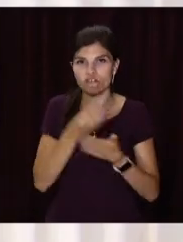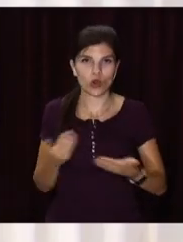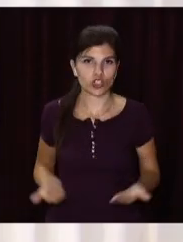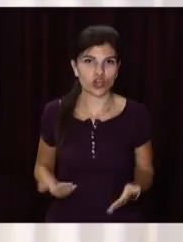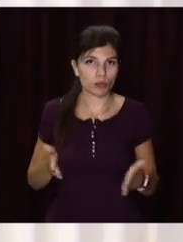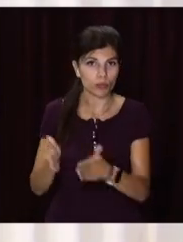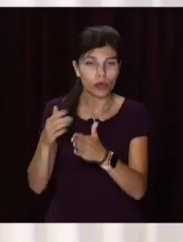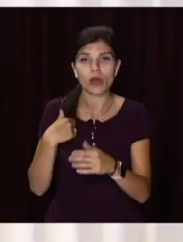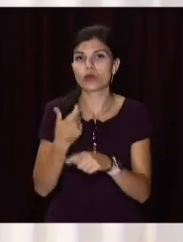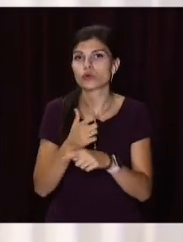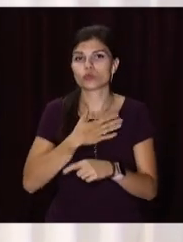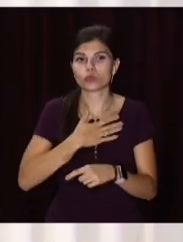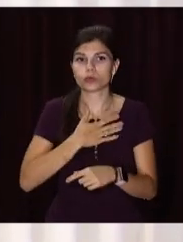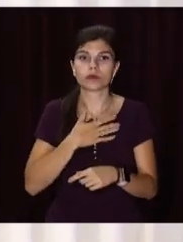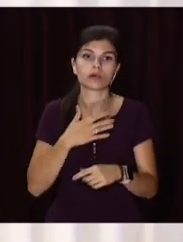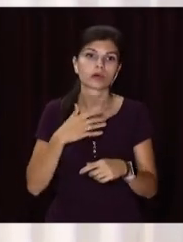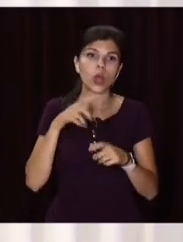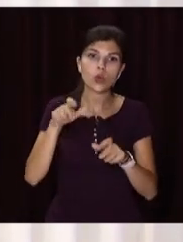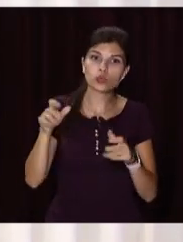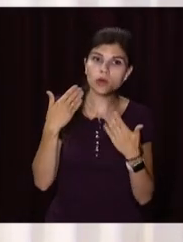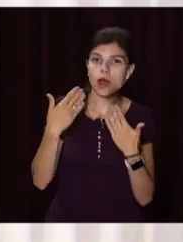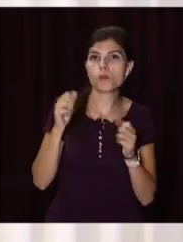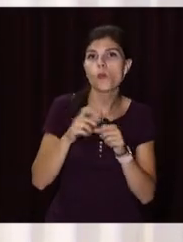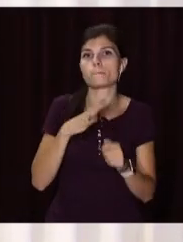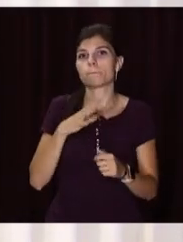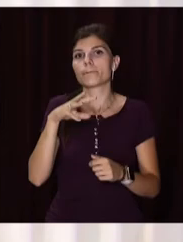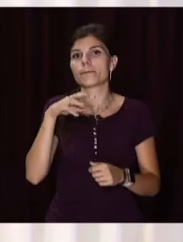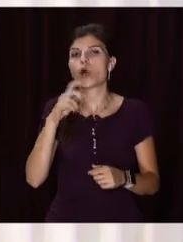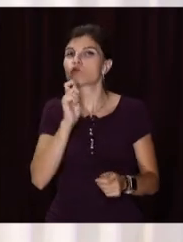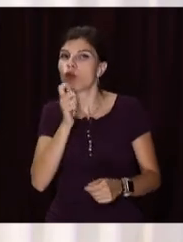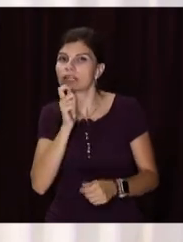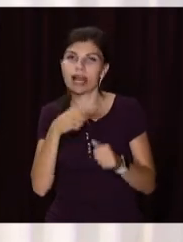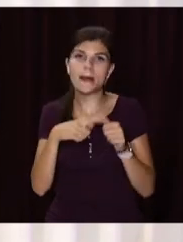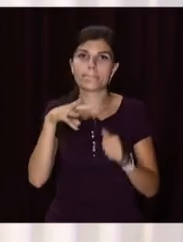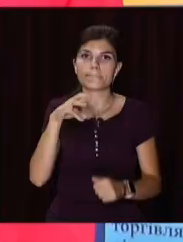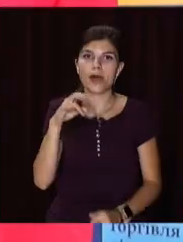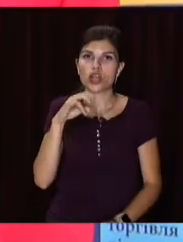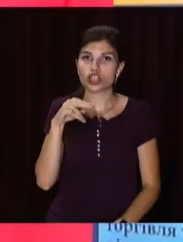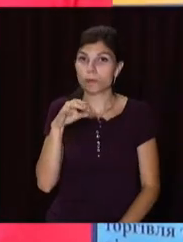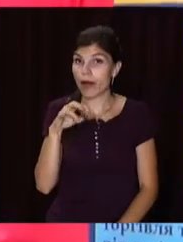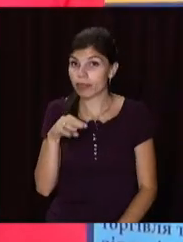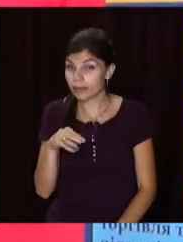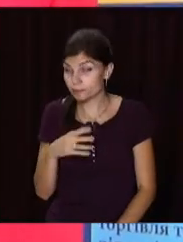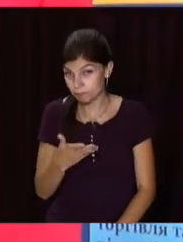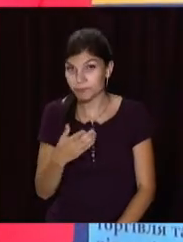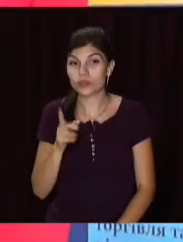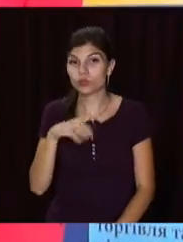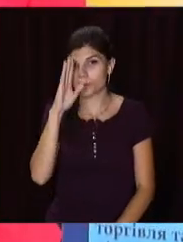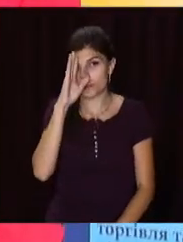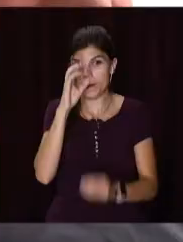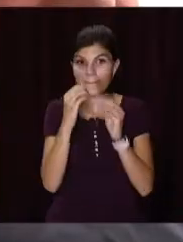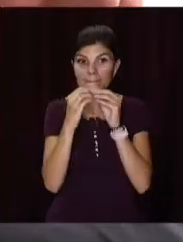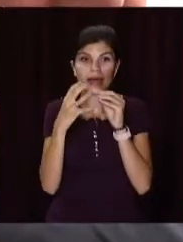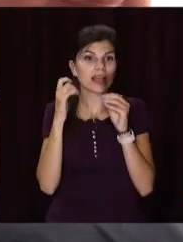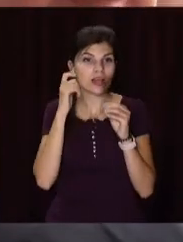Я дуже люблю працювати з людьми, може це якийсь менеджмент або журналістика, це мені дуже цікаво. Завітав на фести 15-річний